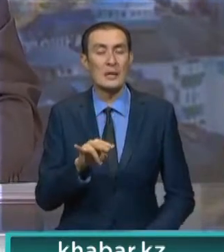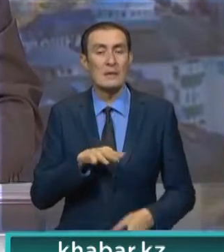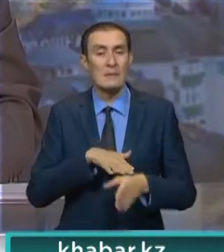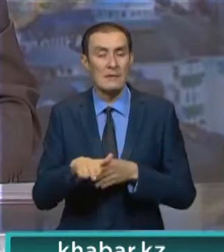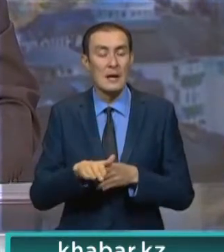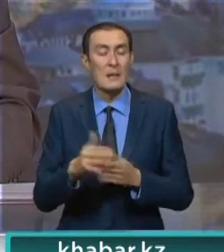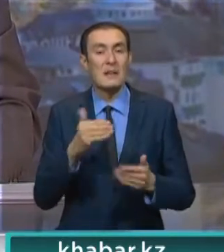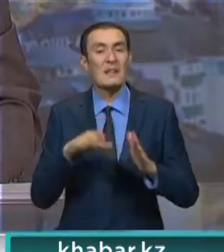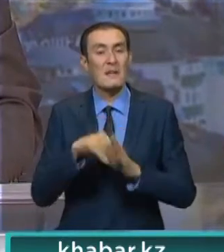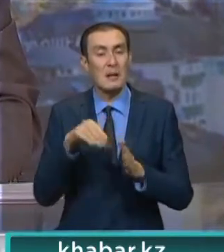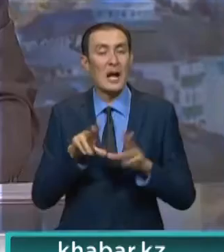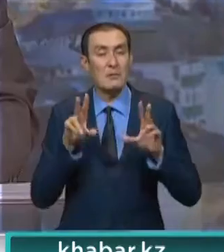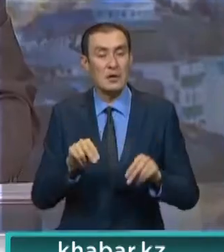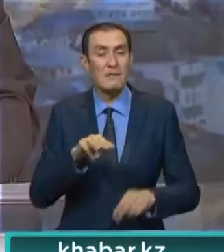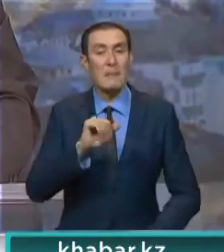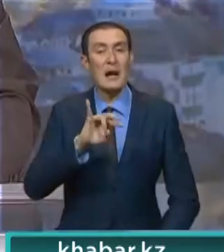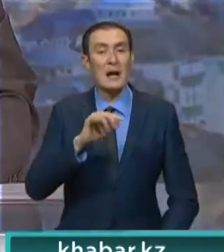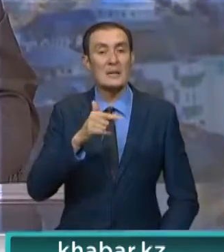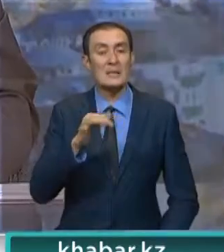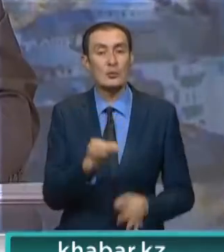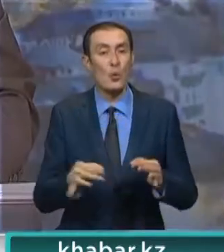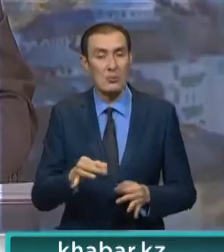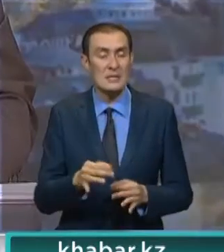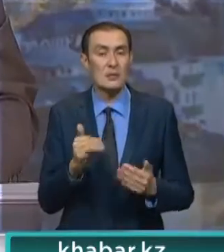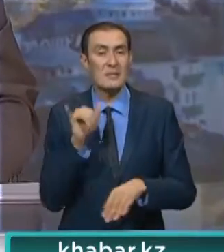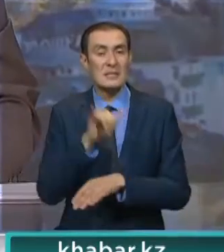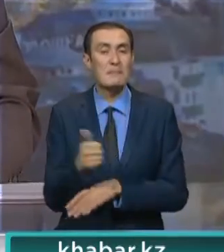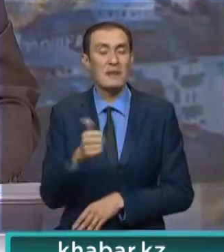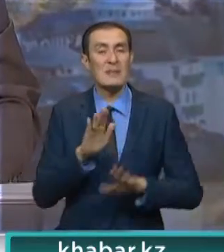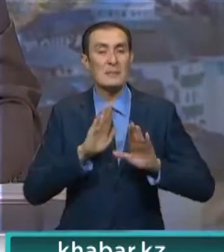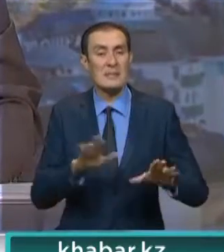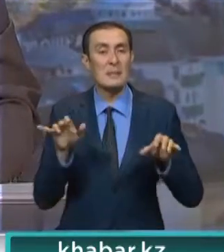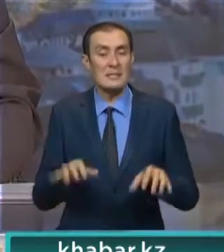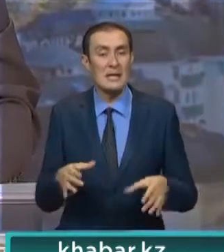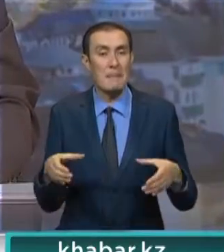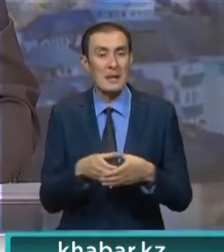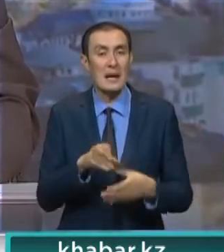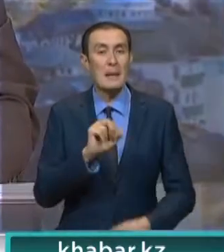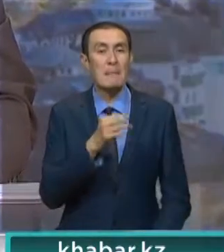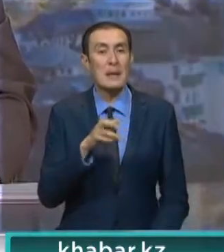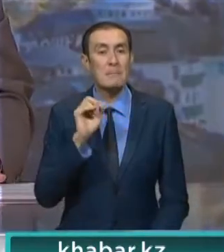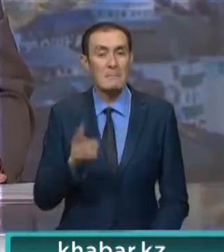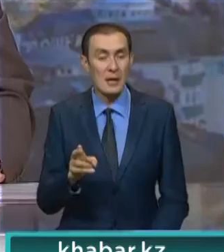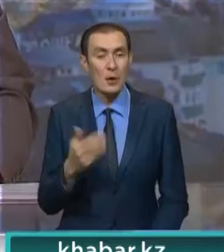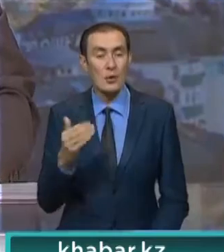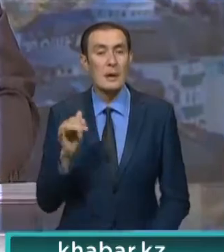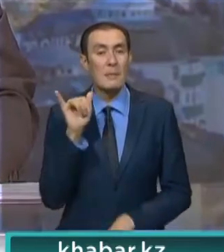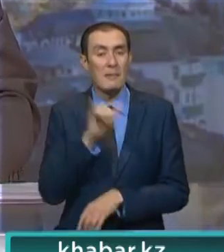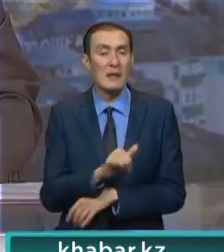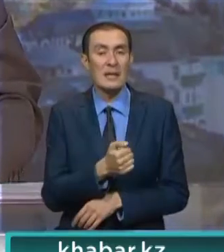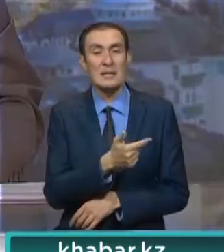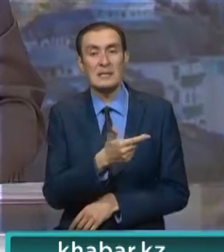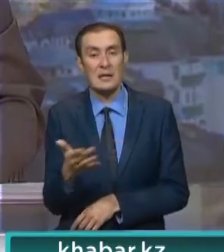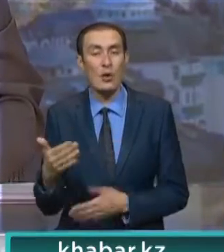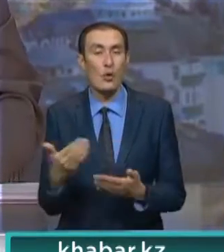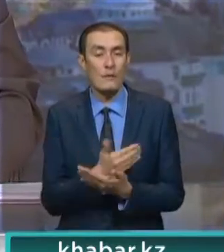предвыборных обещаний, данных жителям Мангистауской области. Сегодня регион посетил первый заместитель председателя партии Бауржан Байбек, где он побывал на